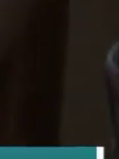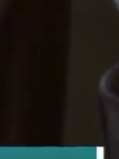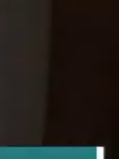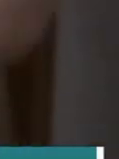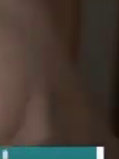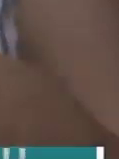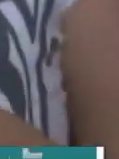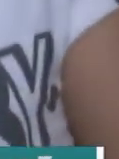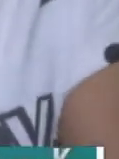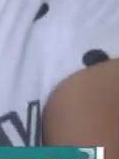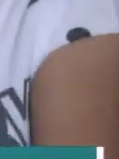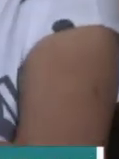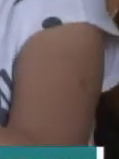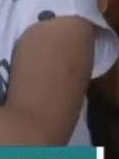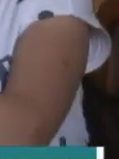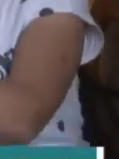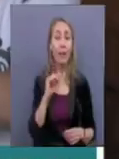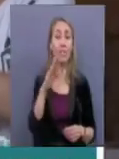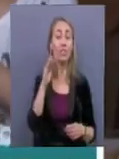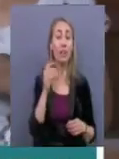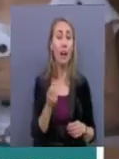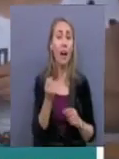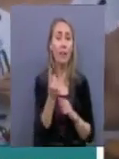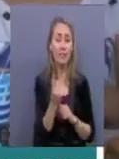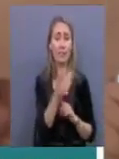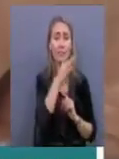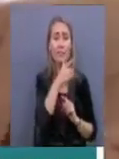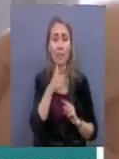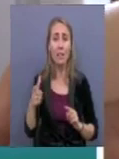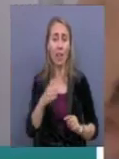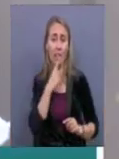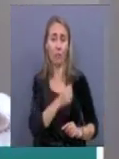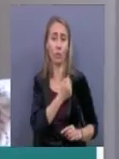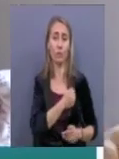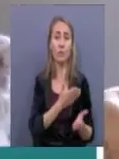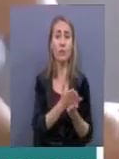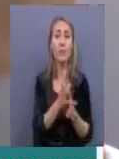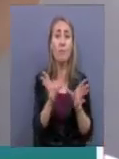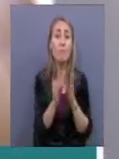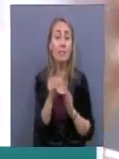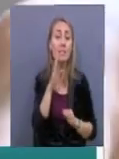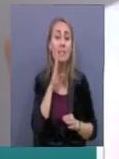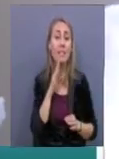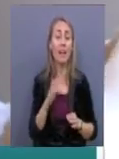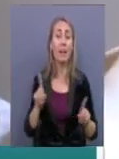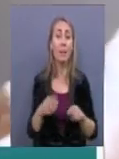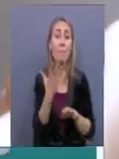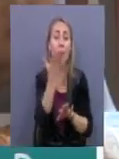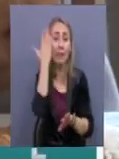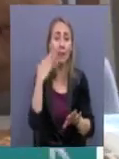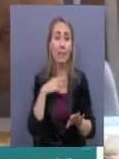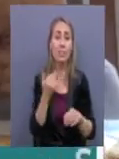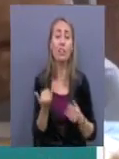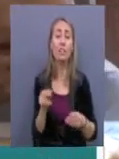Қайрат Жанжігітұлы 11 жыл әскер сапында қызмет атқарады. Үйші Әсем екеуі 5 жыл бұрын отбасын құрыпты. Қазір Зере мен Сұлтанды тәрбиелеп